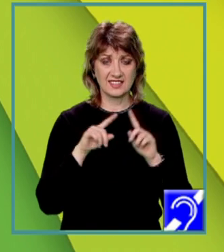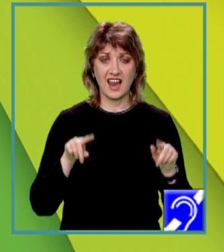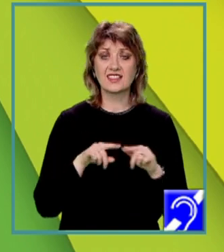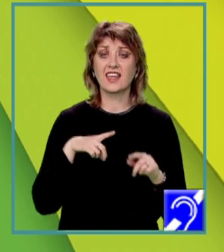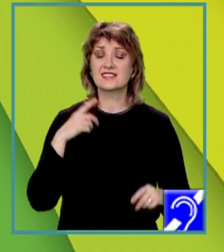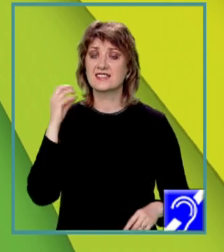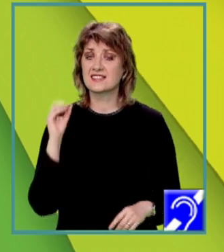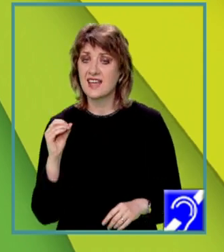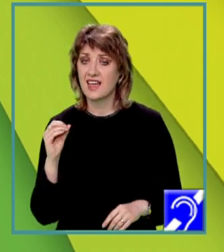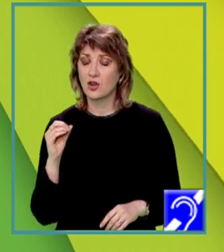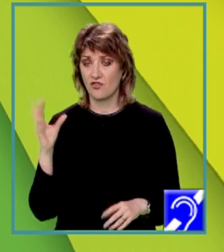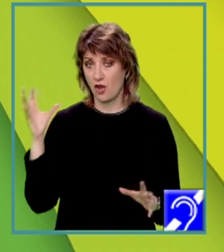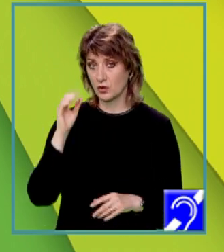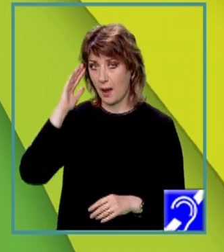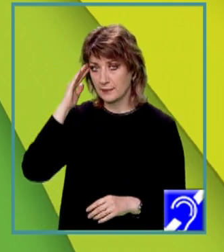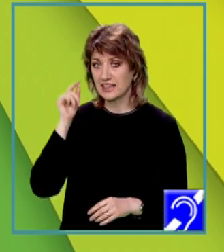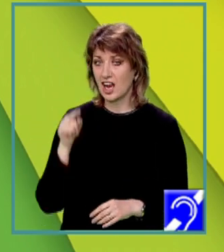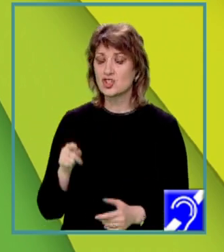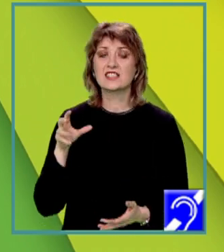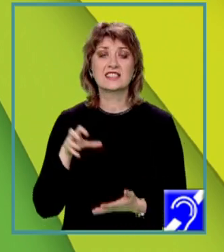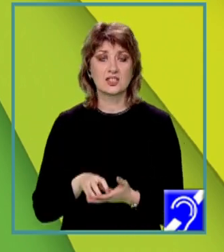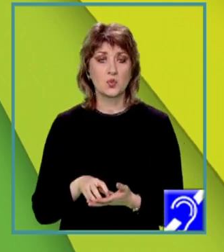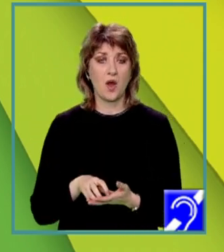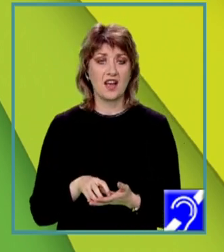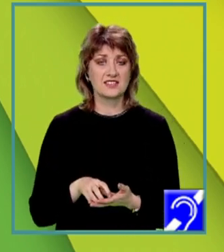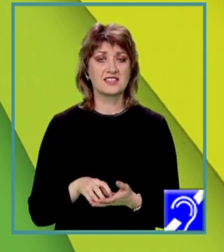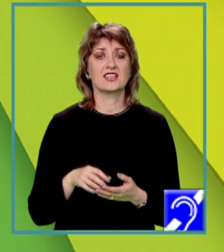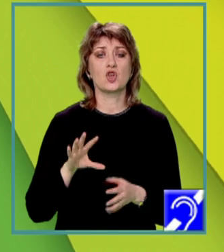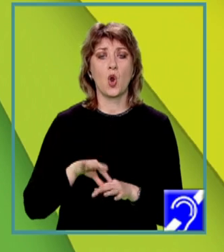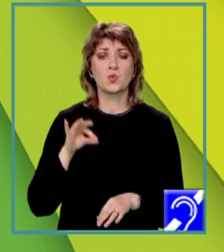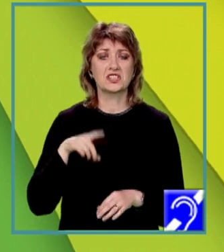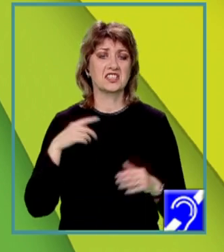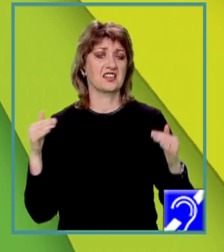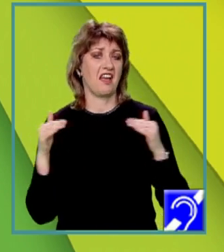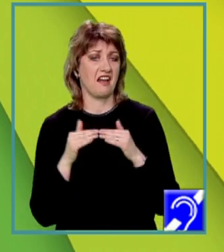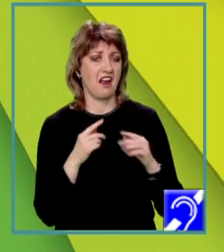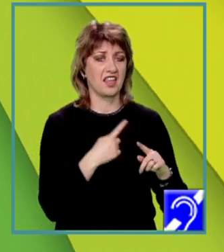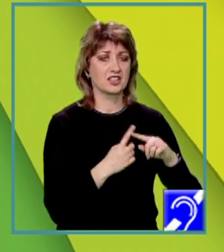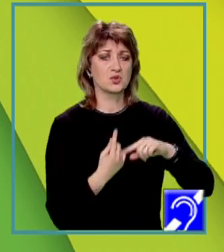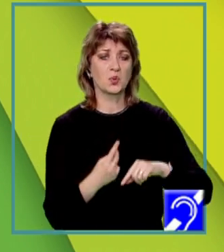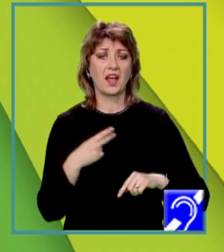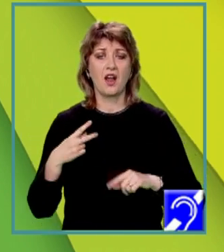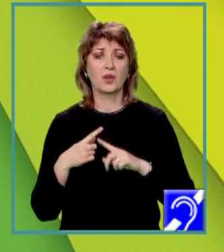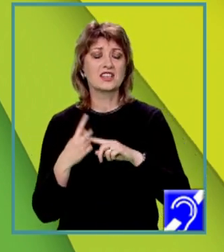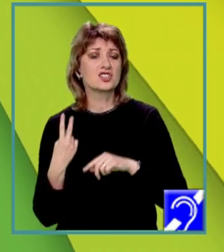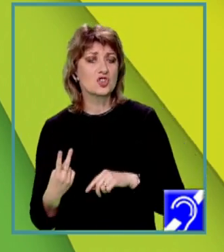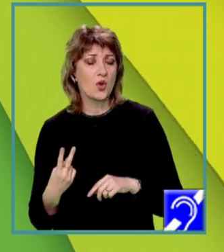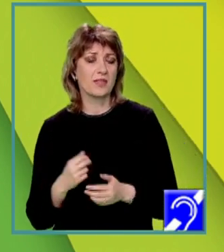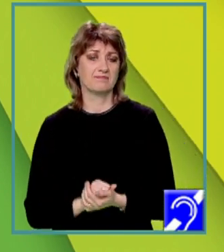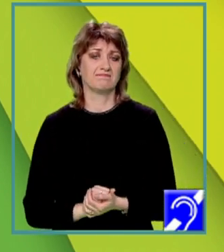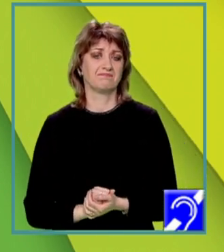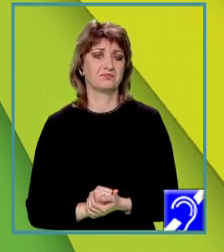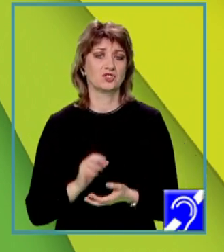și să vă aducă aminte că în această situație x urile sunt egal x unu este egal cu x doi este egal cu minus b supra a